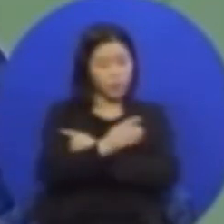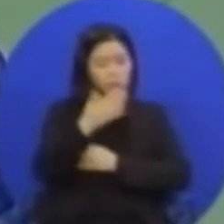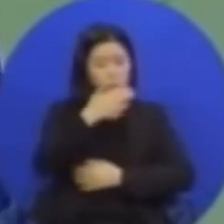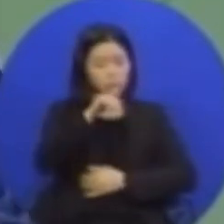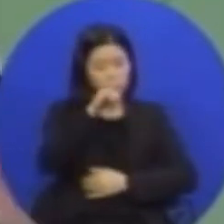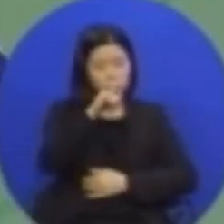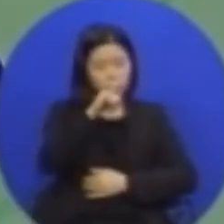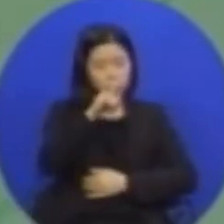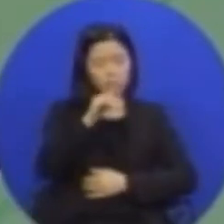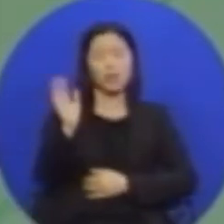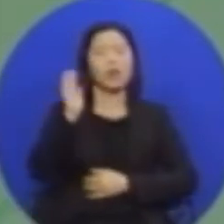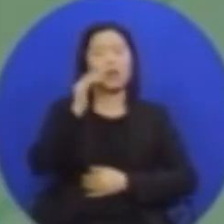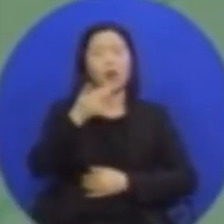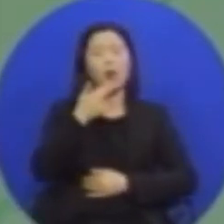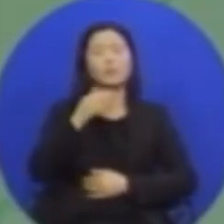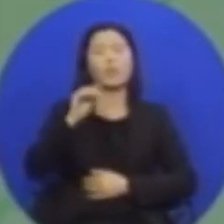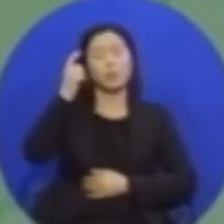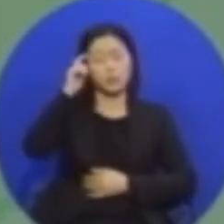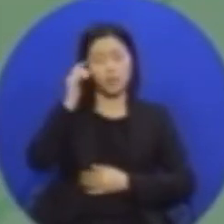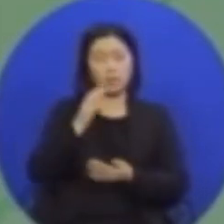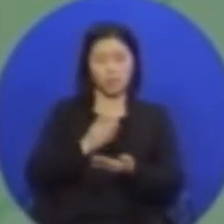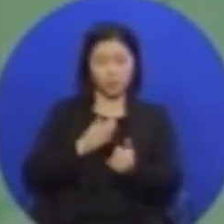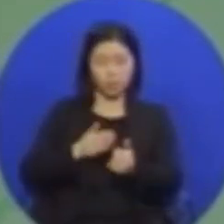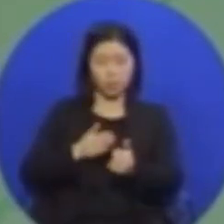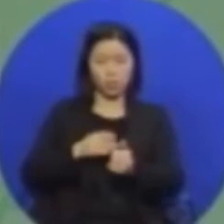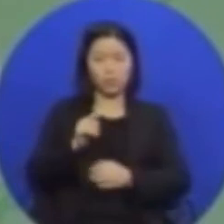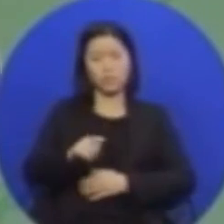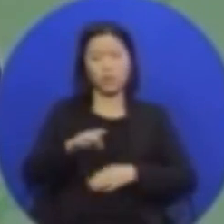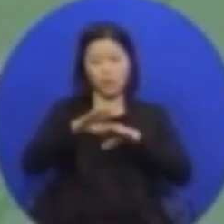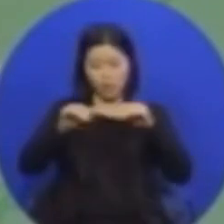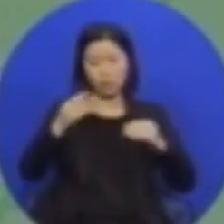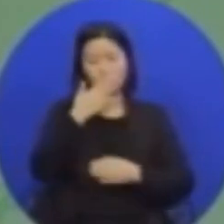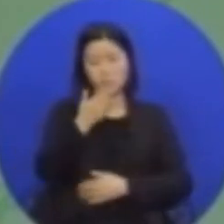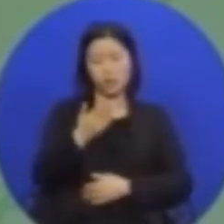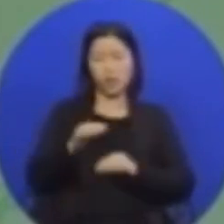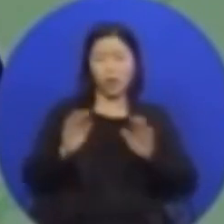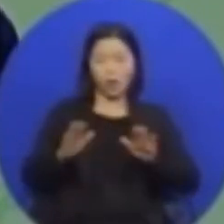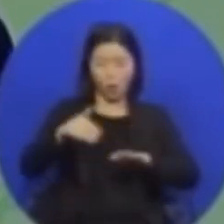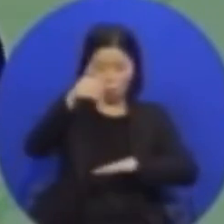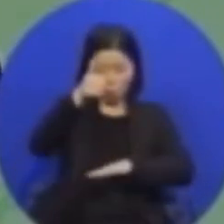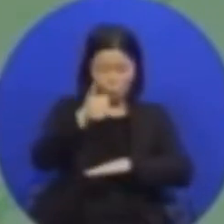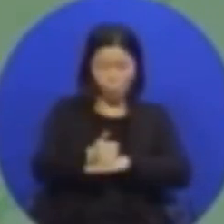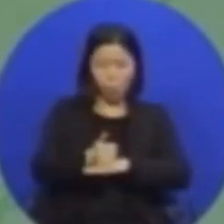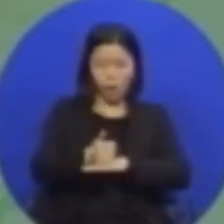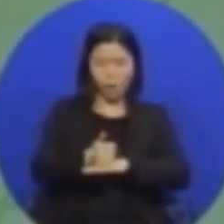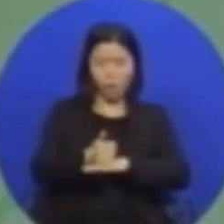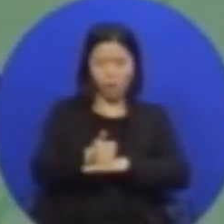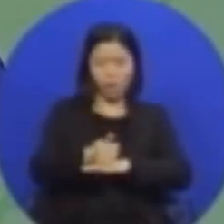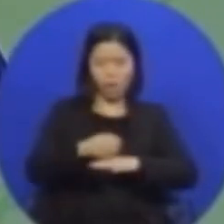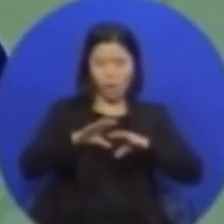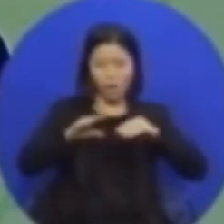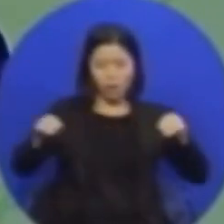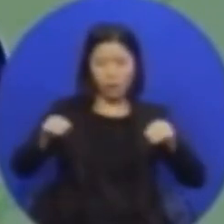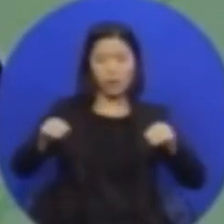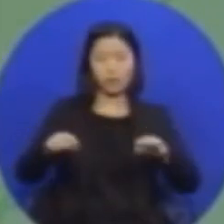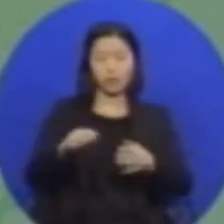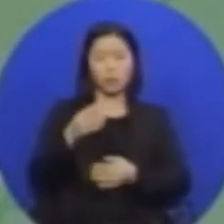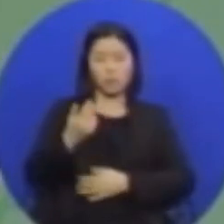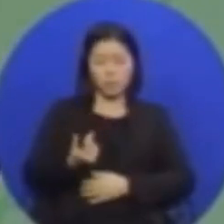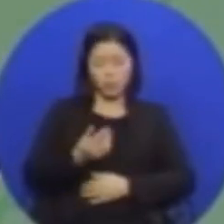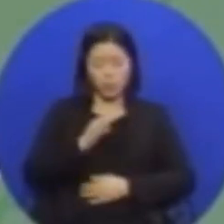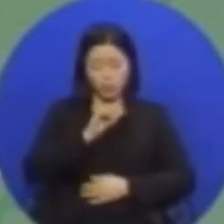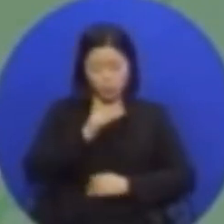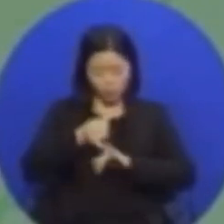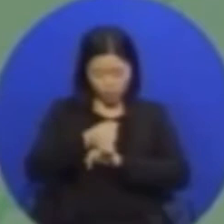그래야 이게 해결이 됩니다 올해 내가 해결할 까 해결하고 끈을 꺽고 내가 변화 될 거 진짜